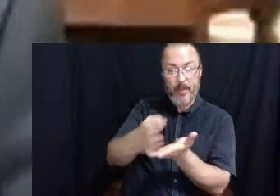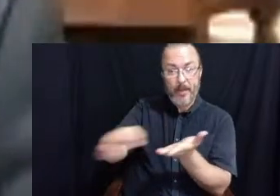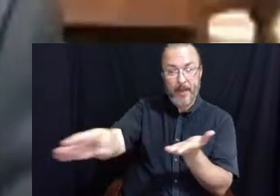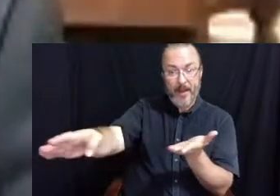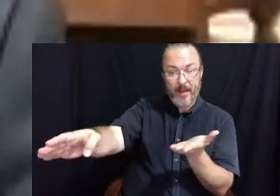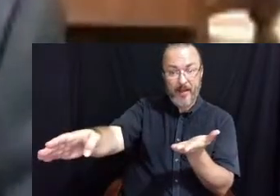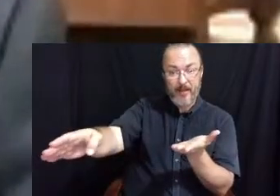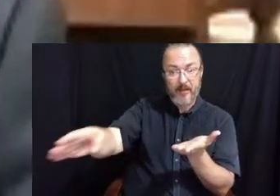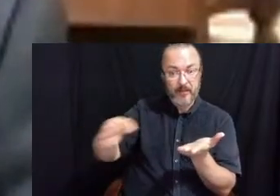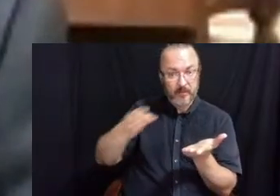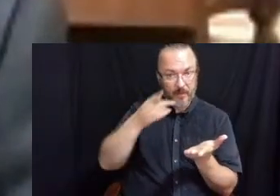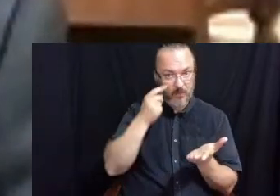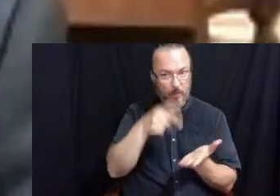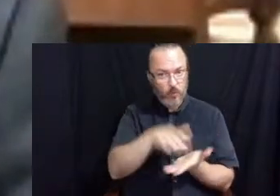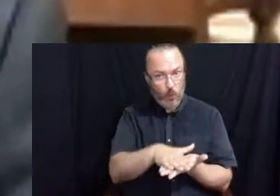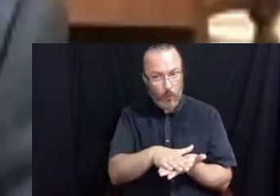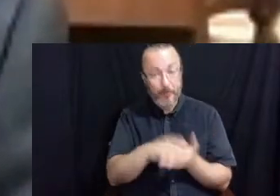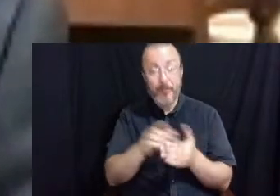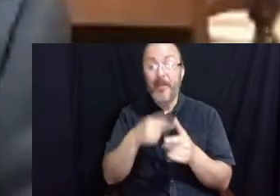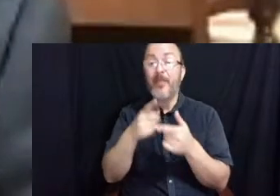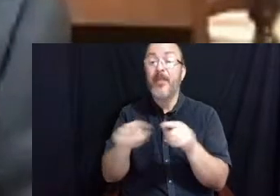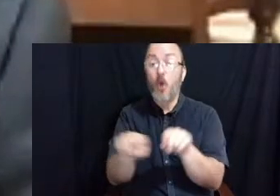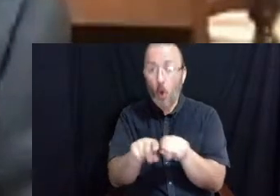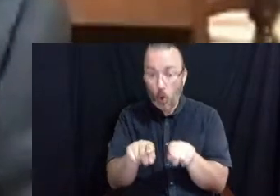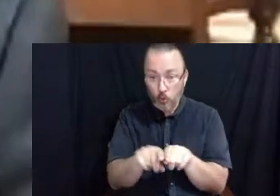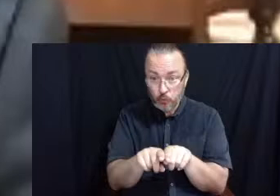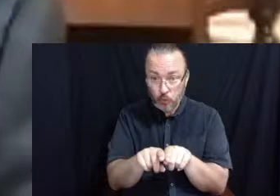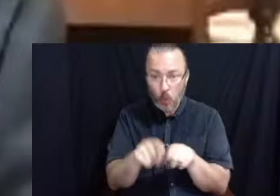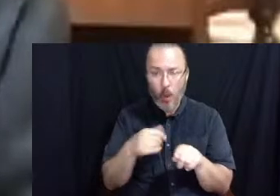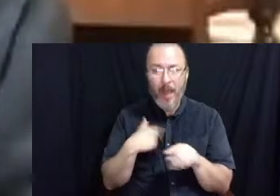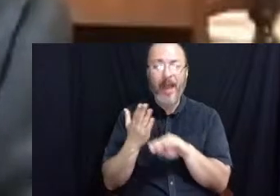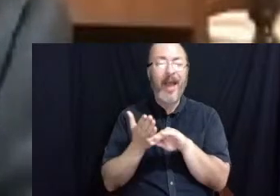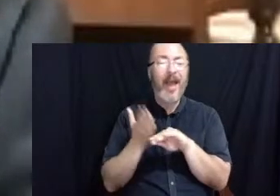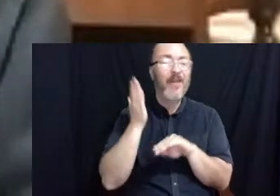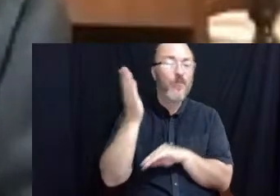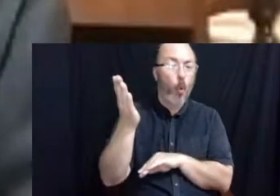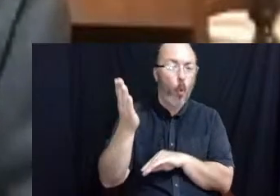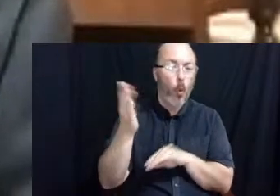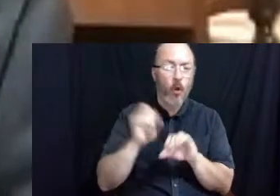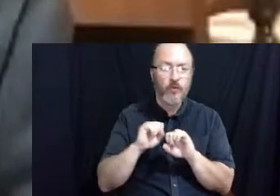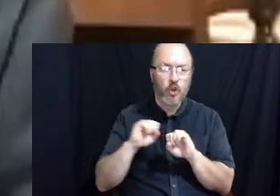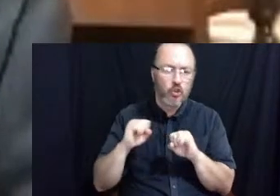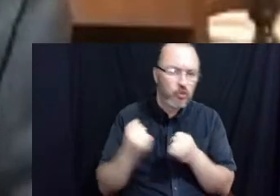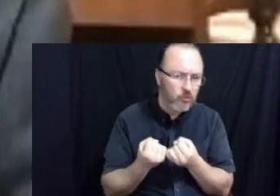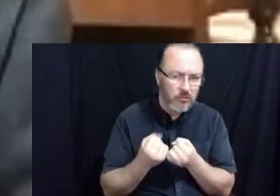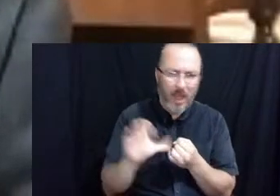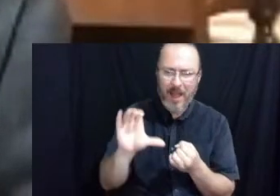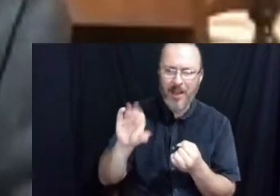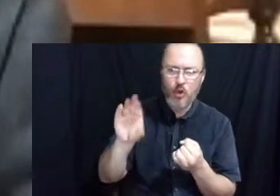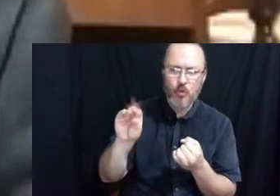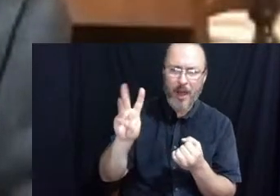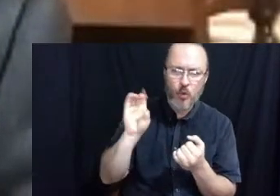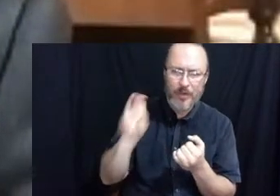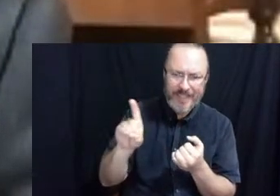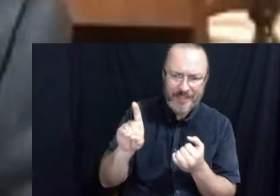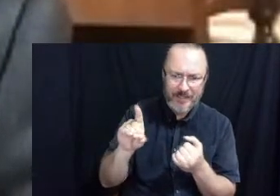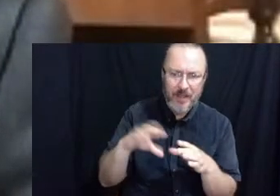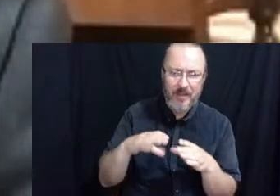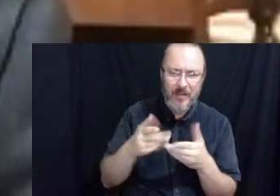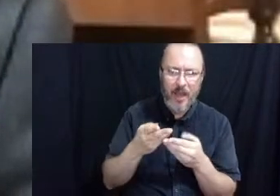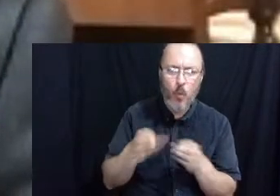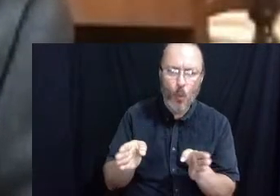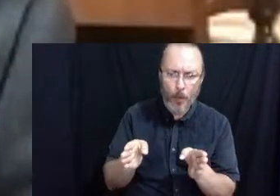le problème d'accès aux écoles élimine certaines catégories d'apprenants. Et puis, nous avons des salles de